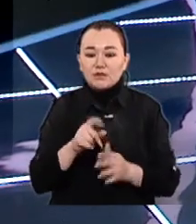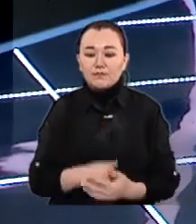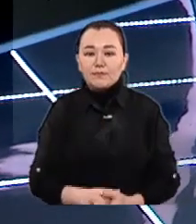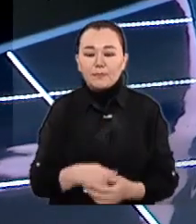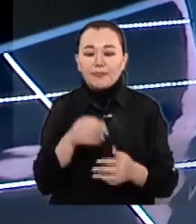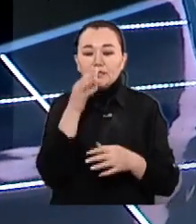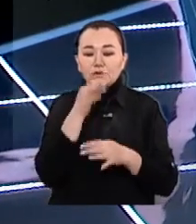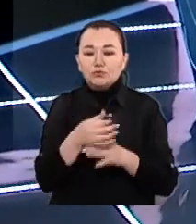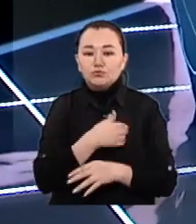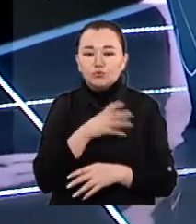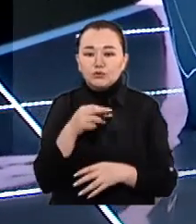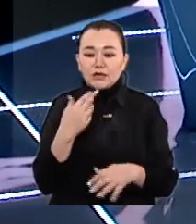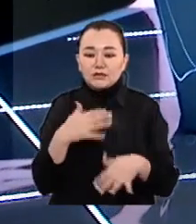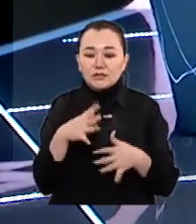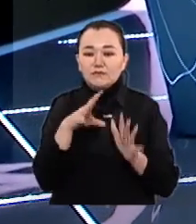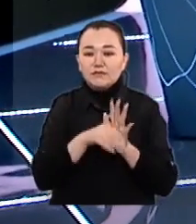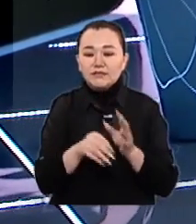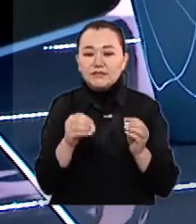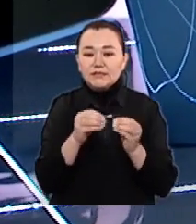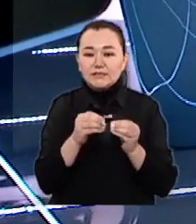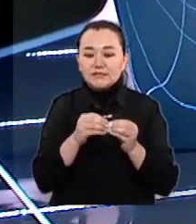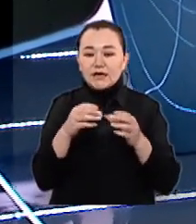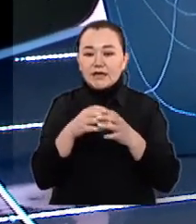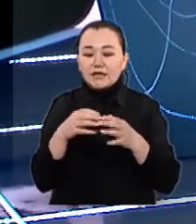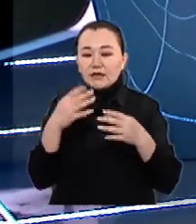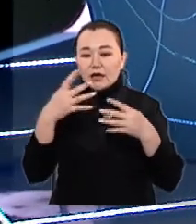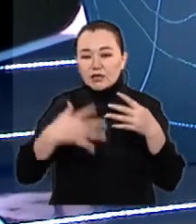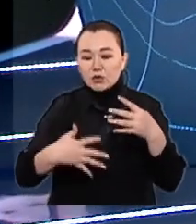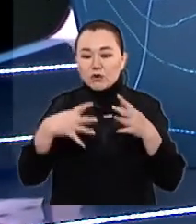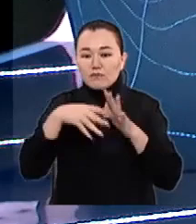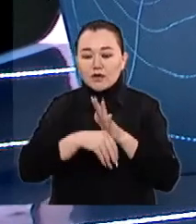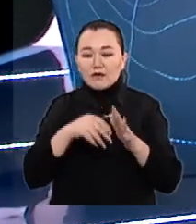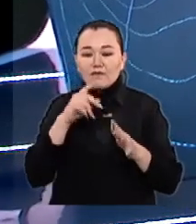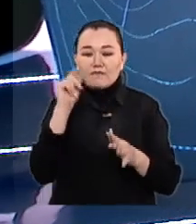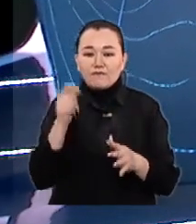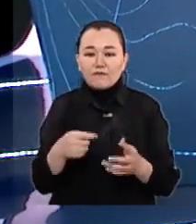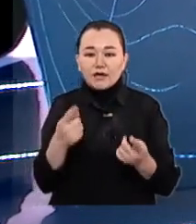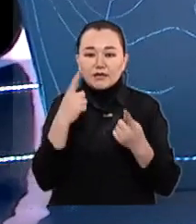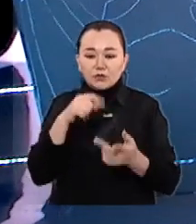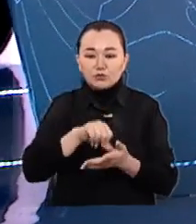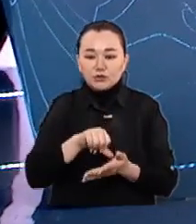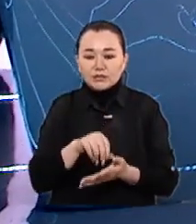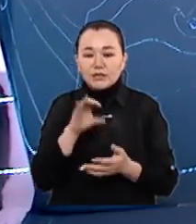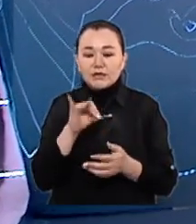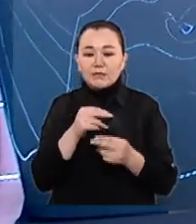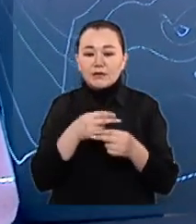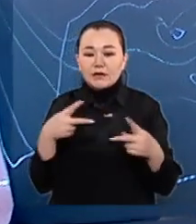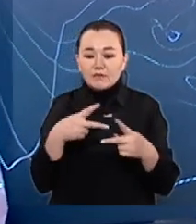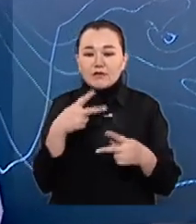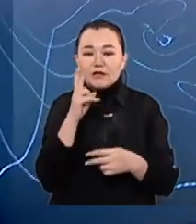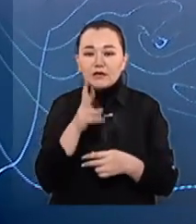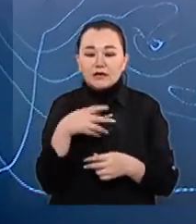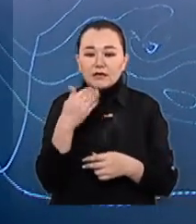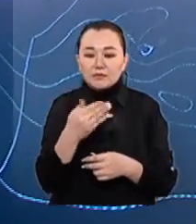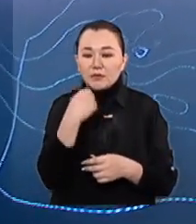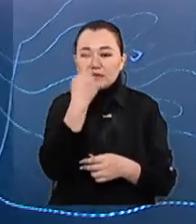отмечу к социальной уязвимым относятся 10 категорий населения среди них ветераны Великой Отечественной войны и приравненные к ним